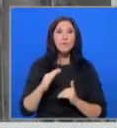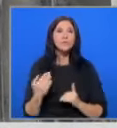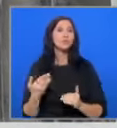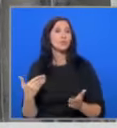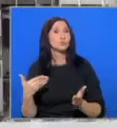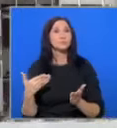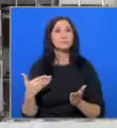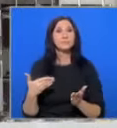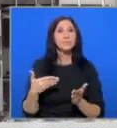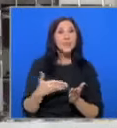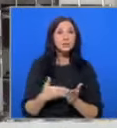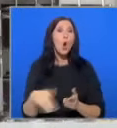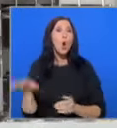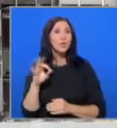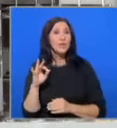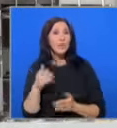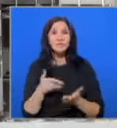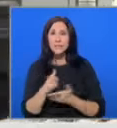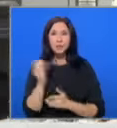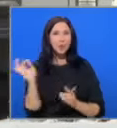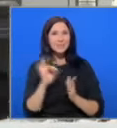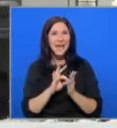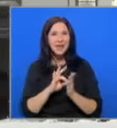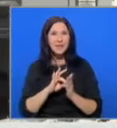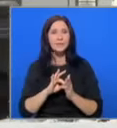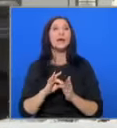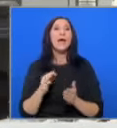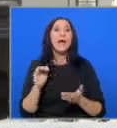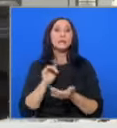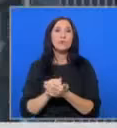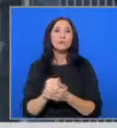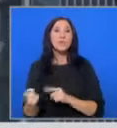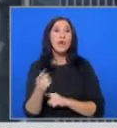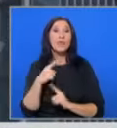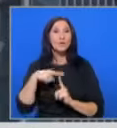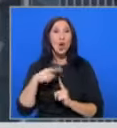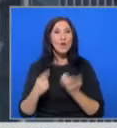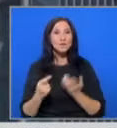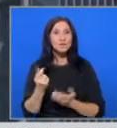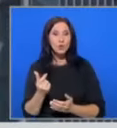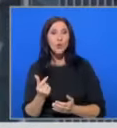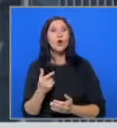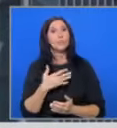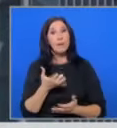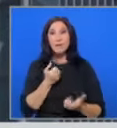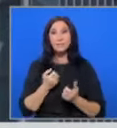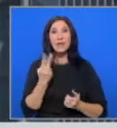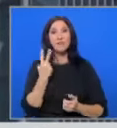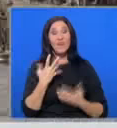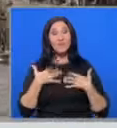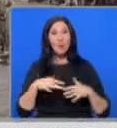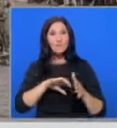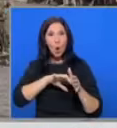срещу Одеса. Сред поразените обекти е склад с близо 1000 тона зърно. Под отломките са открити две тела. Други две жертви има при